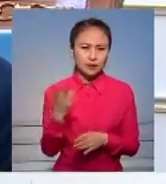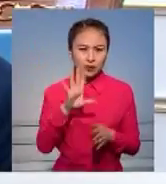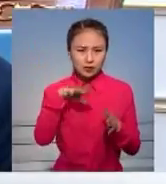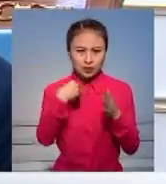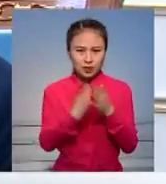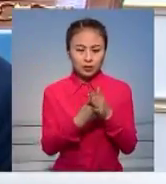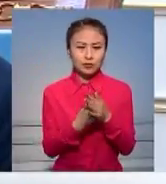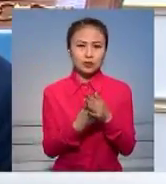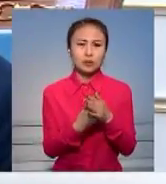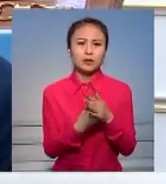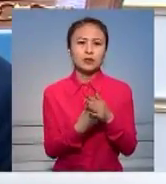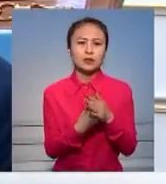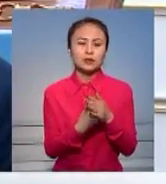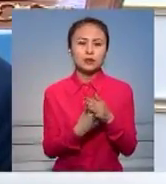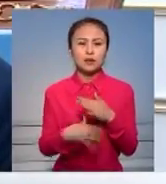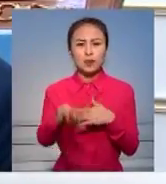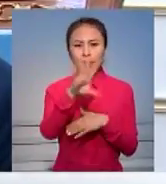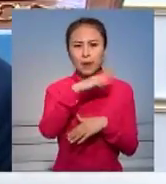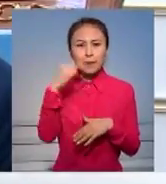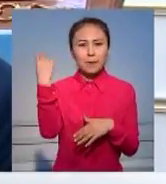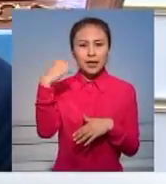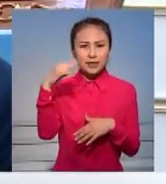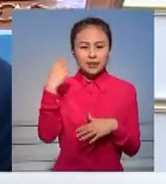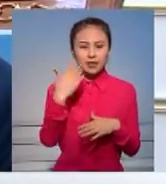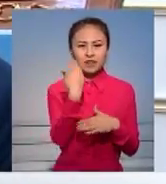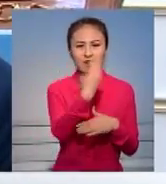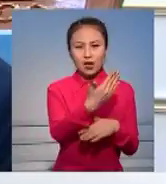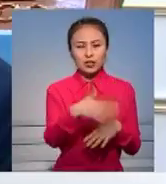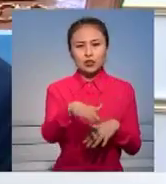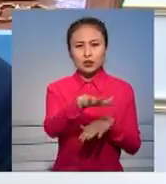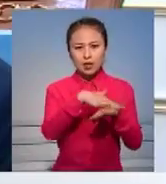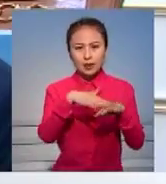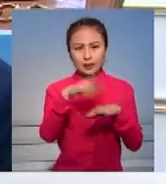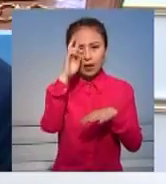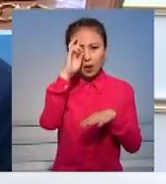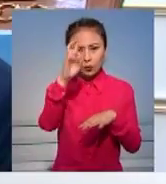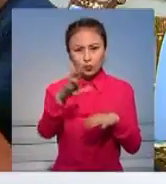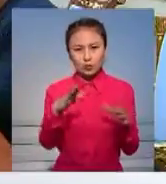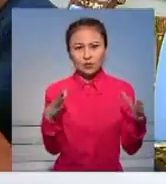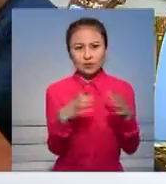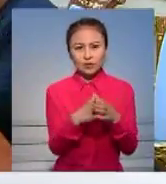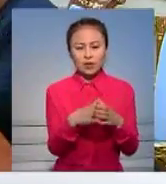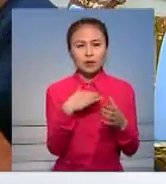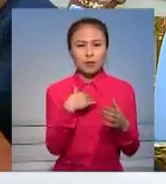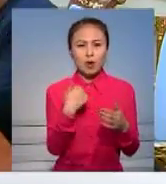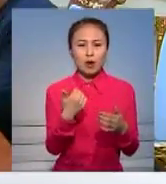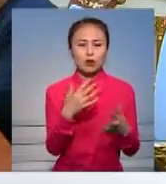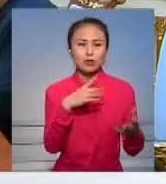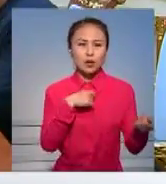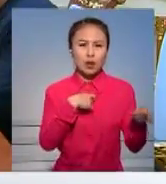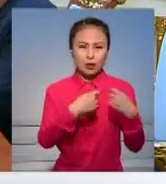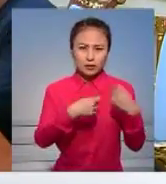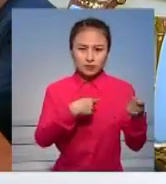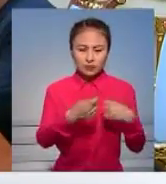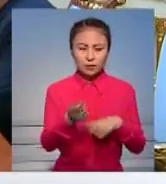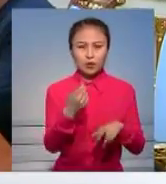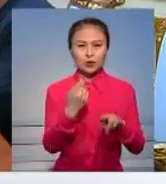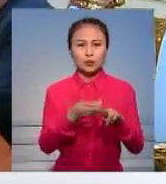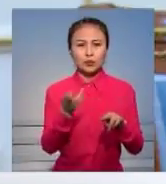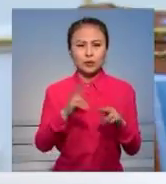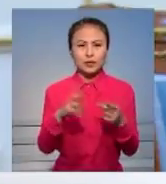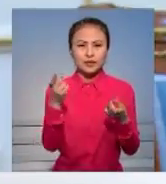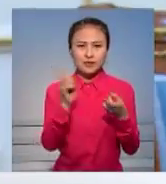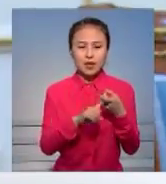со всеми президентами вашей страны я имею очень близкие контакты. В связи с